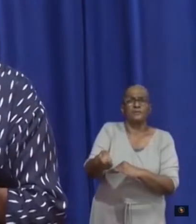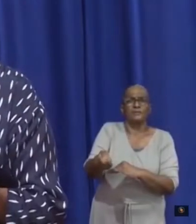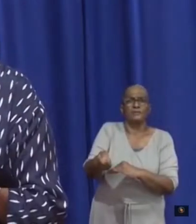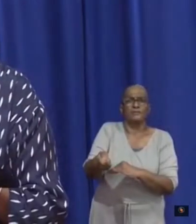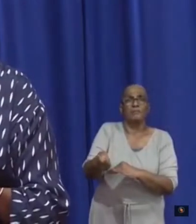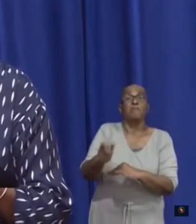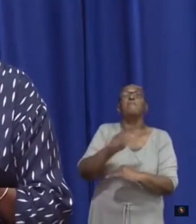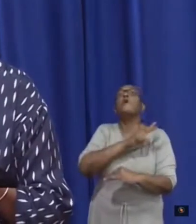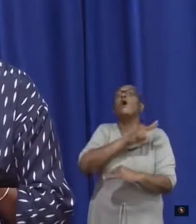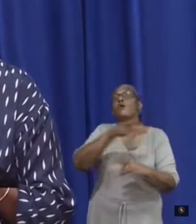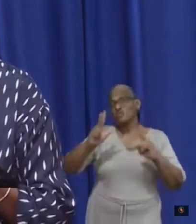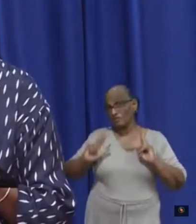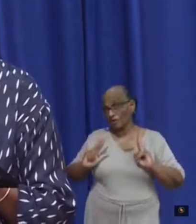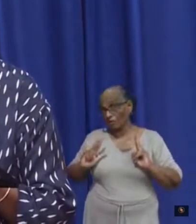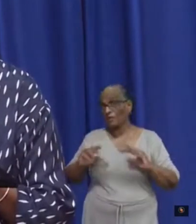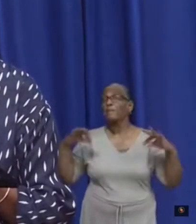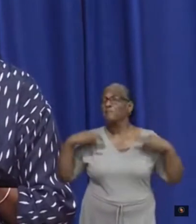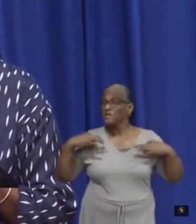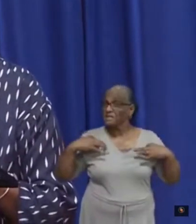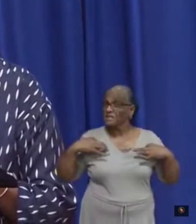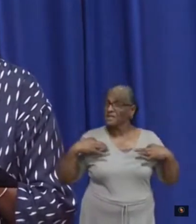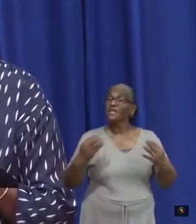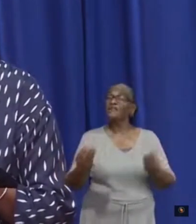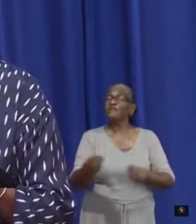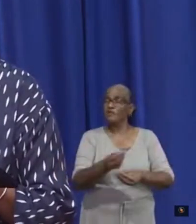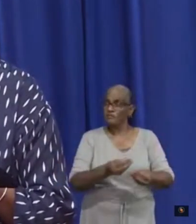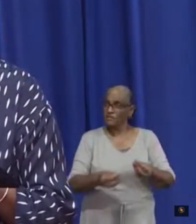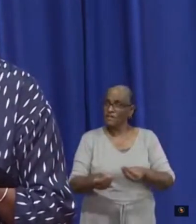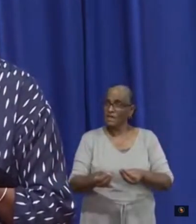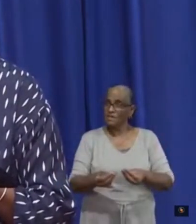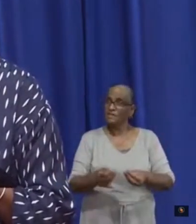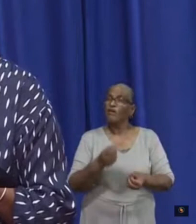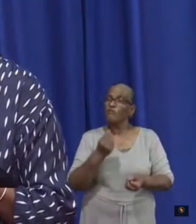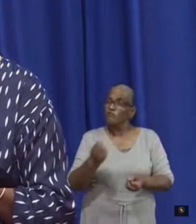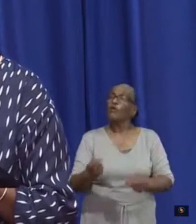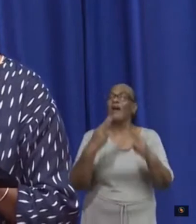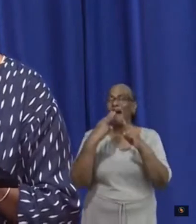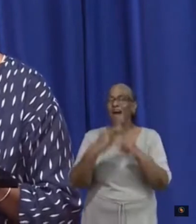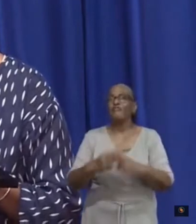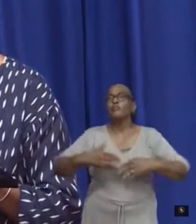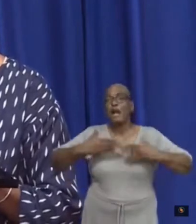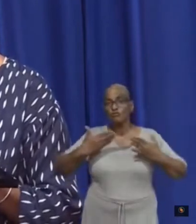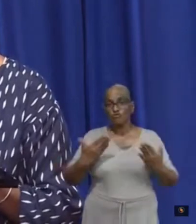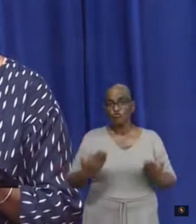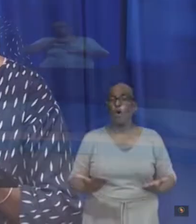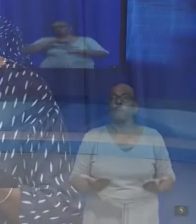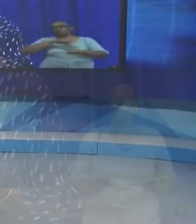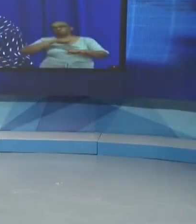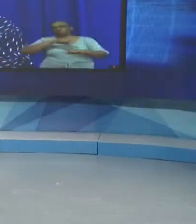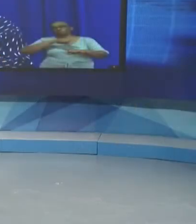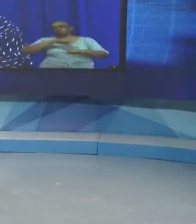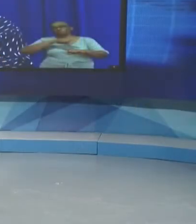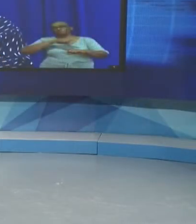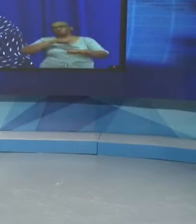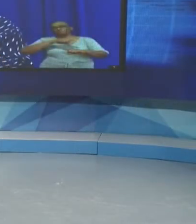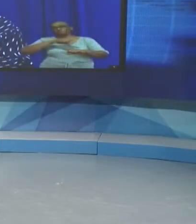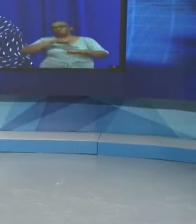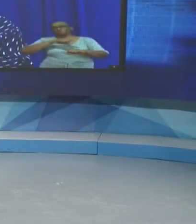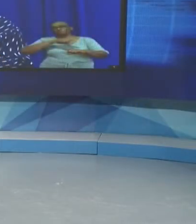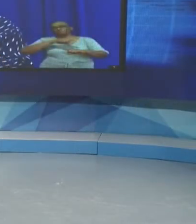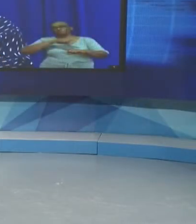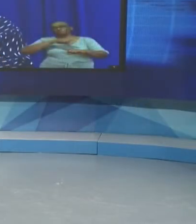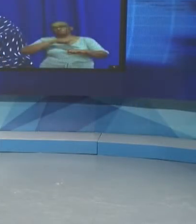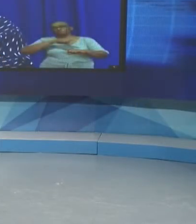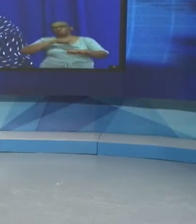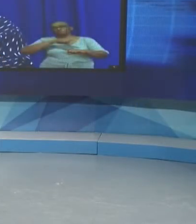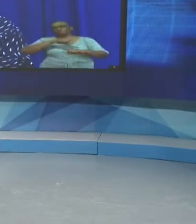Salmo, zij is directeur van sociale zaken, gisteren op de persconferentie van het COVID-managementteam. Wij willen toch nog de mensen